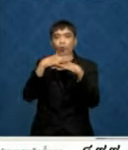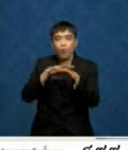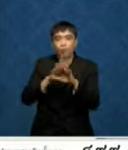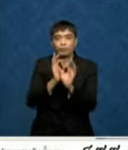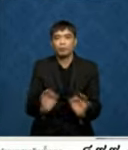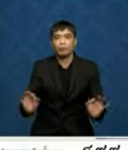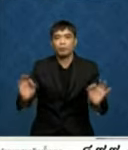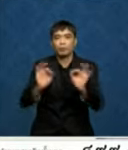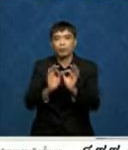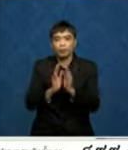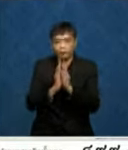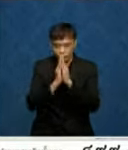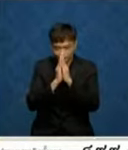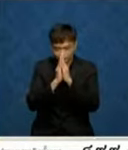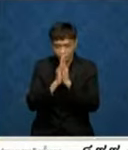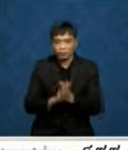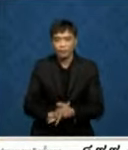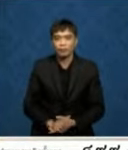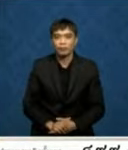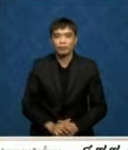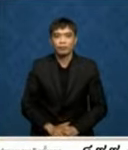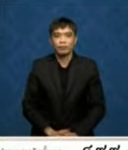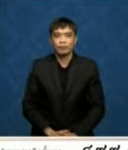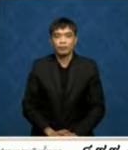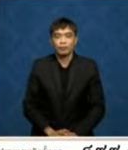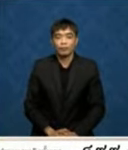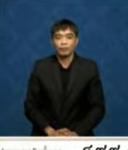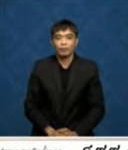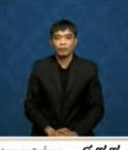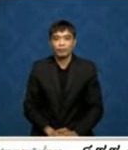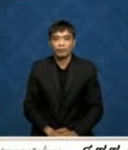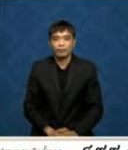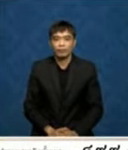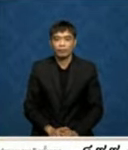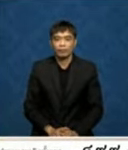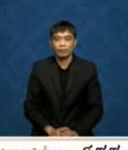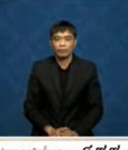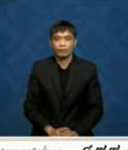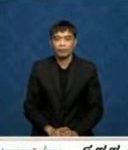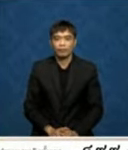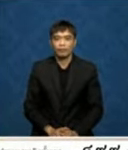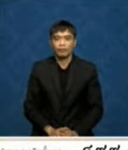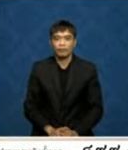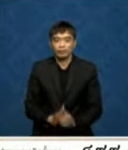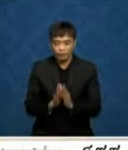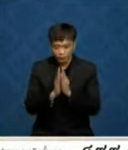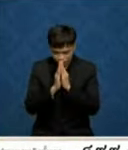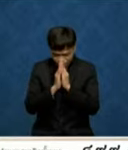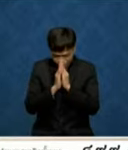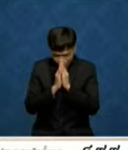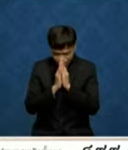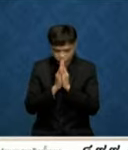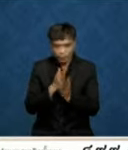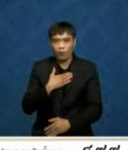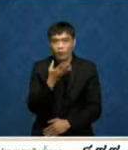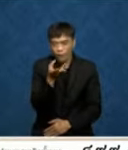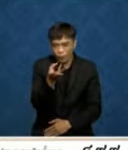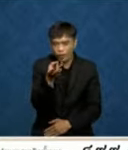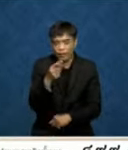คุณครับ คุณครับกรรมการเสียงข้างมากขอใช้สิทธิ์ชี้แจงนะครับ ท่านประธานที่เคารพครับผมขอเวลานิดเ